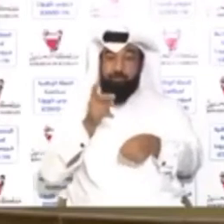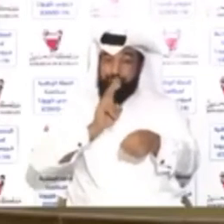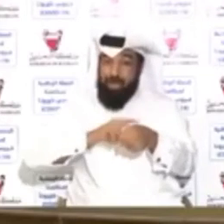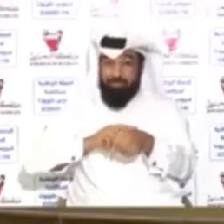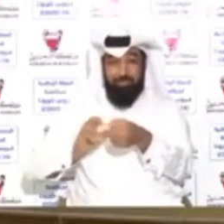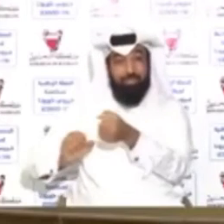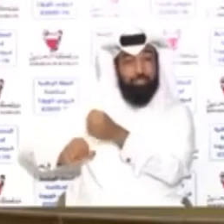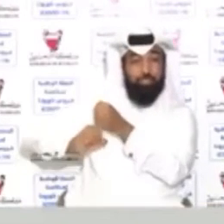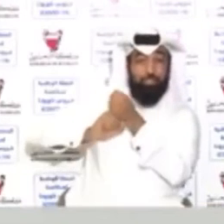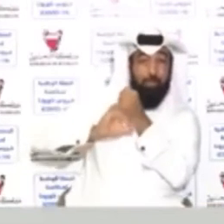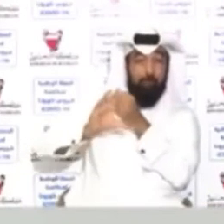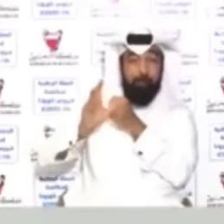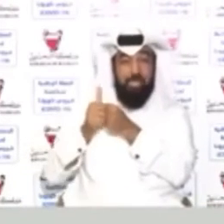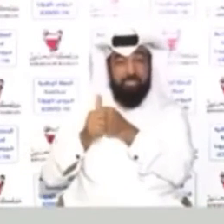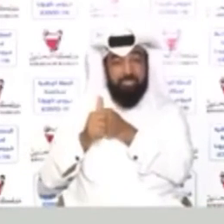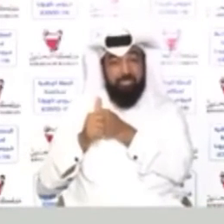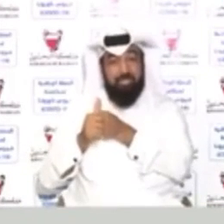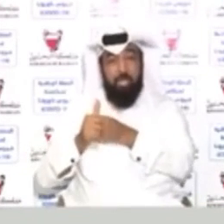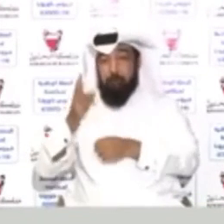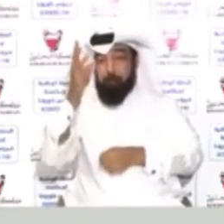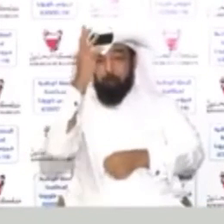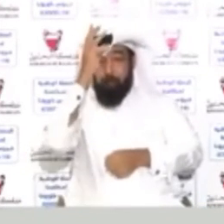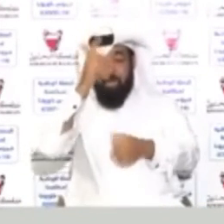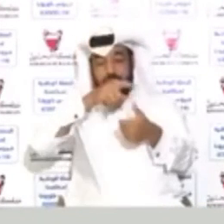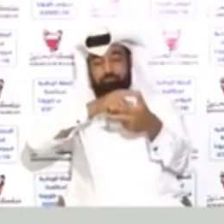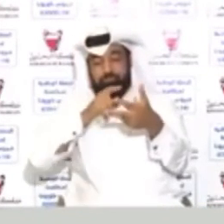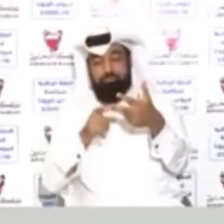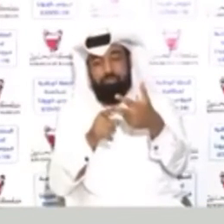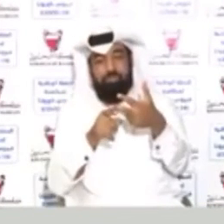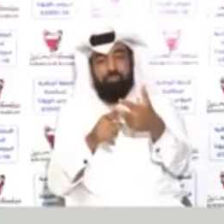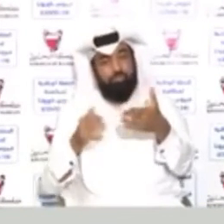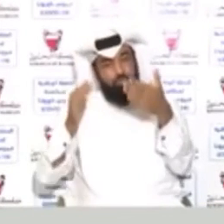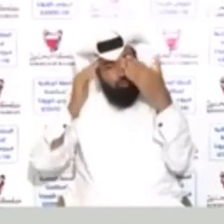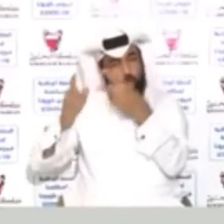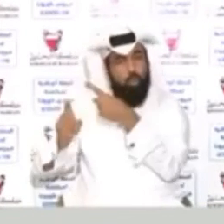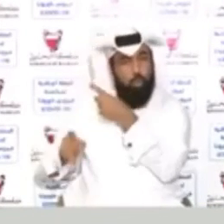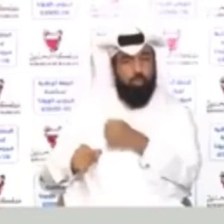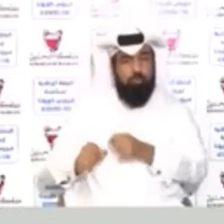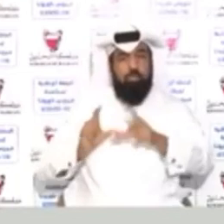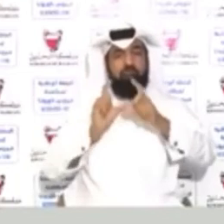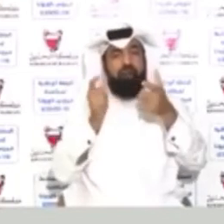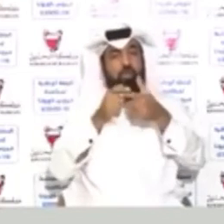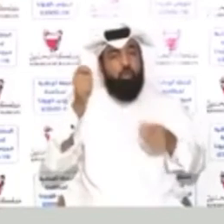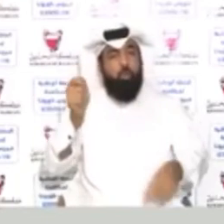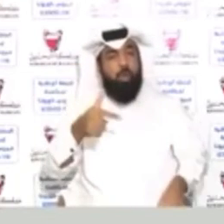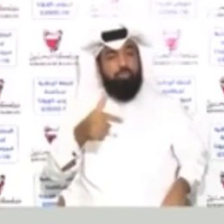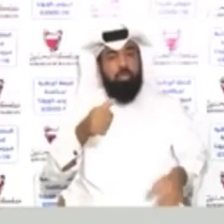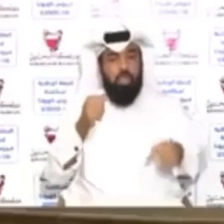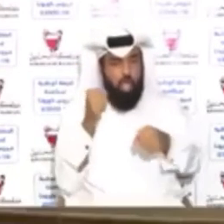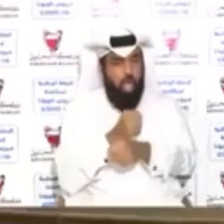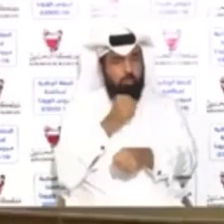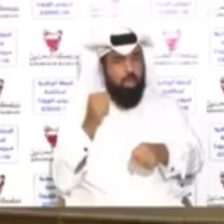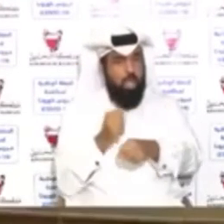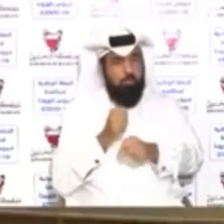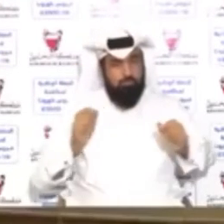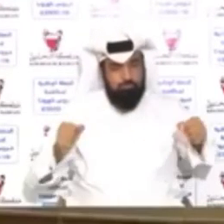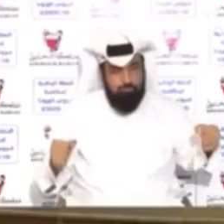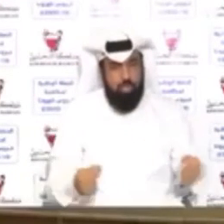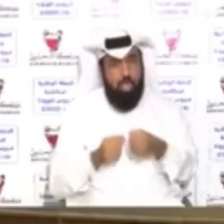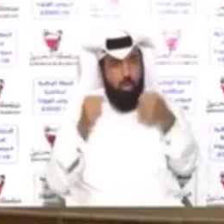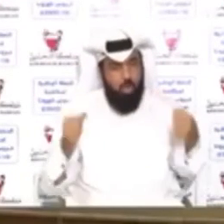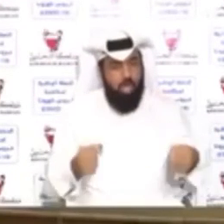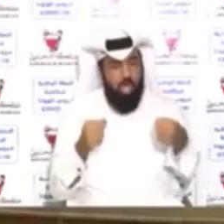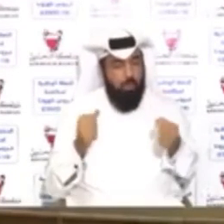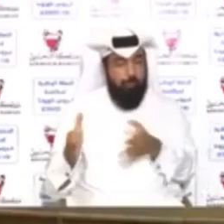كذلك يعني مهتمة في في في هذا البلد، وفريق الحمد لله وطني يعمل بكل جد يعني واجتهاد. لله الحمد. سؤال